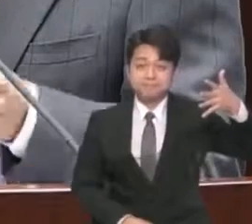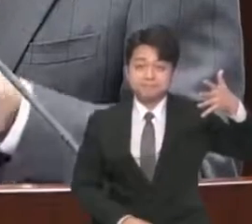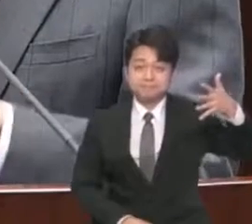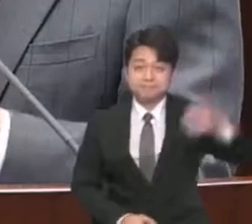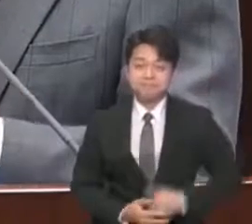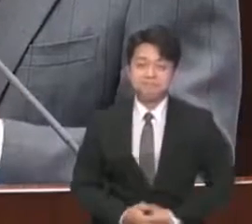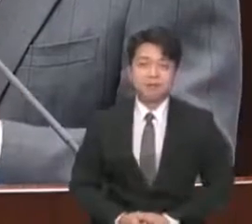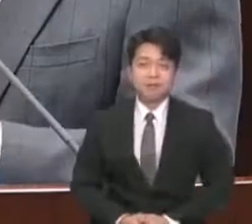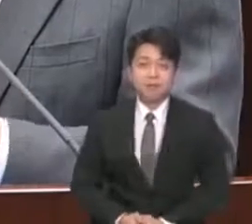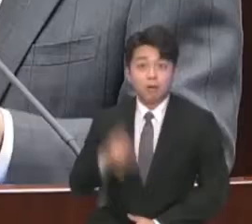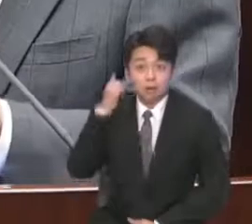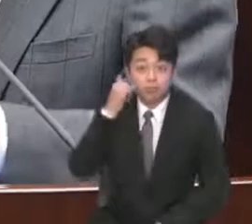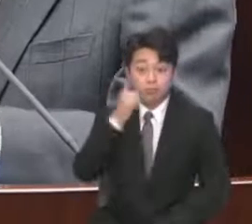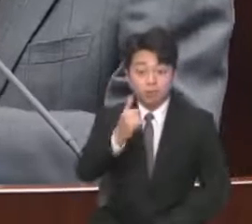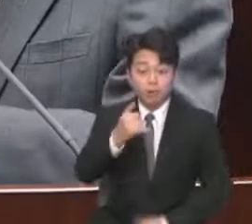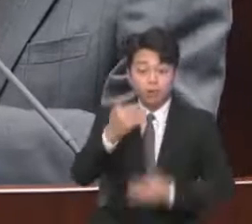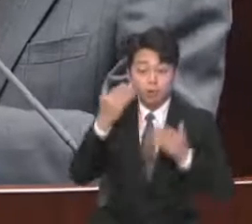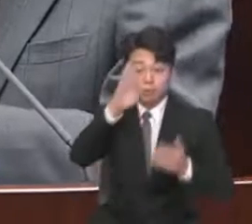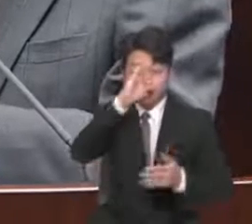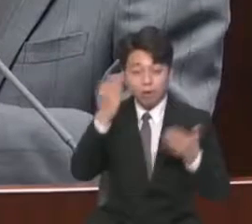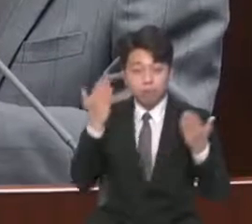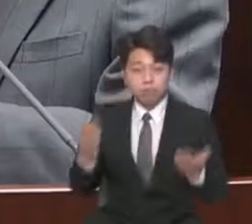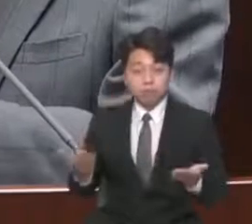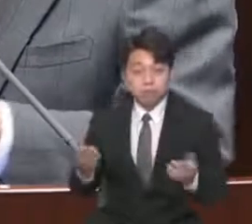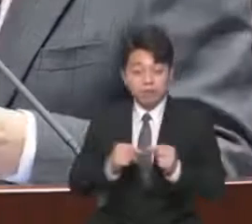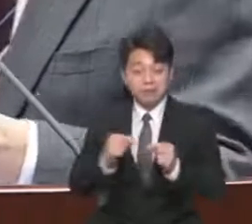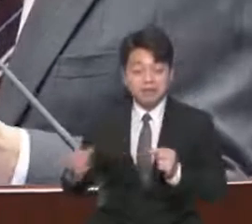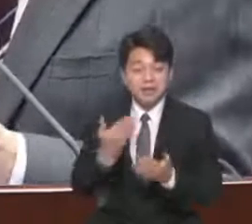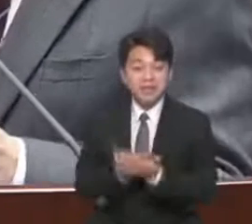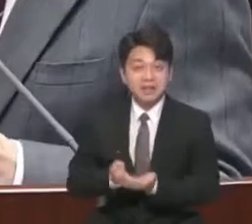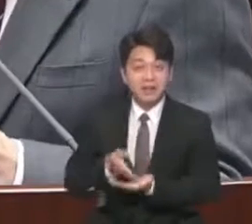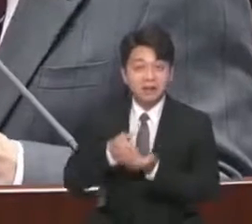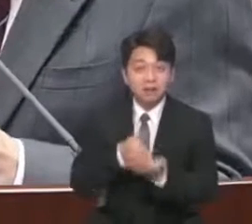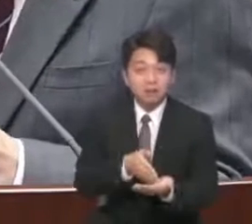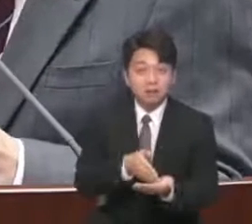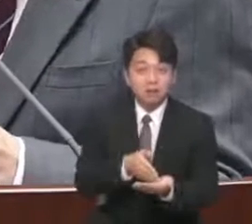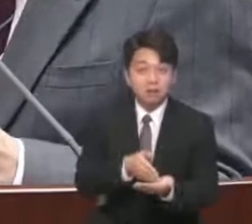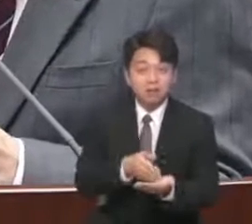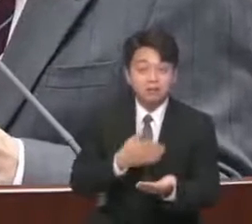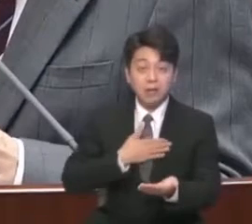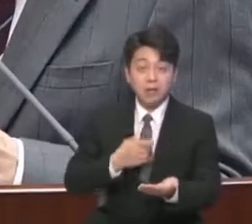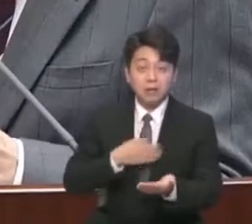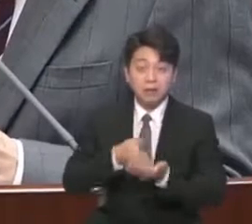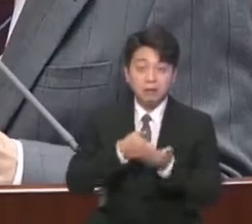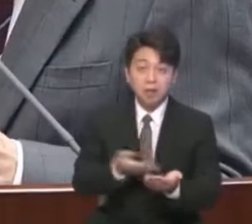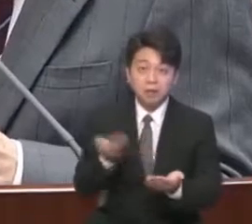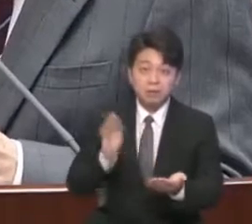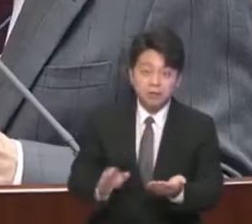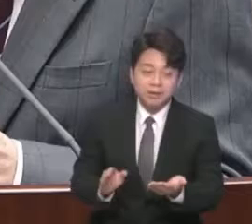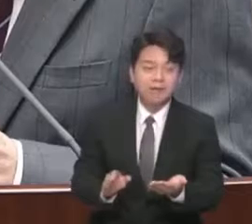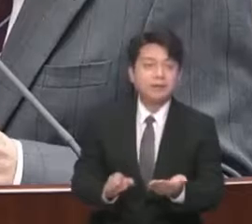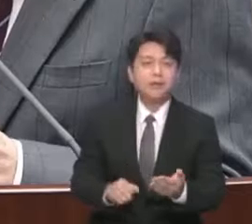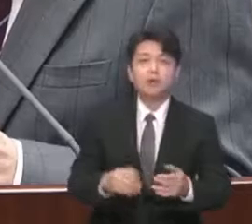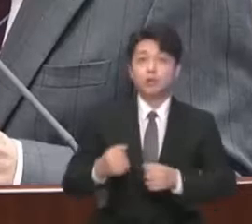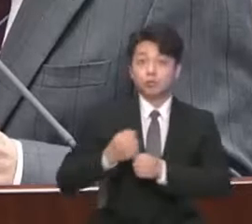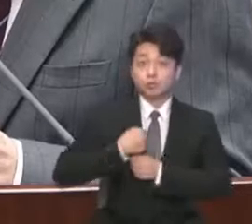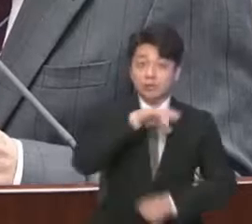전화로 병가 연장을 문의했는데 일단 복귀해라. 자기는 그렇게 들었다는 겁니다.